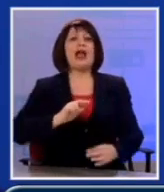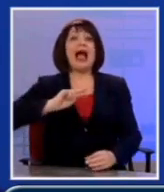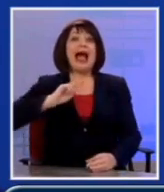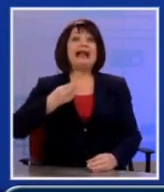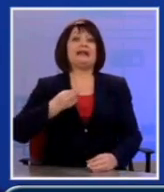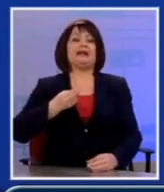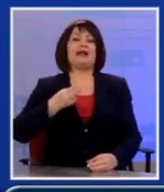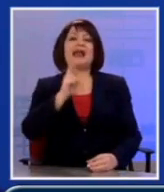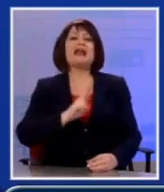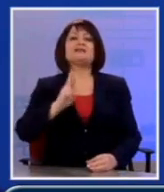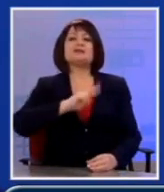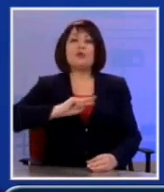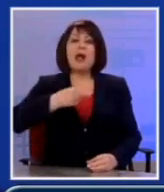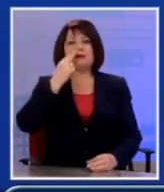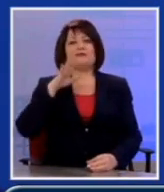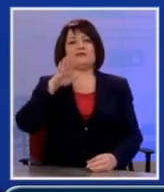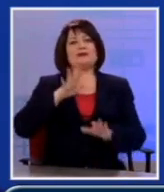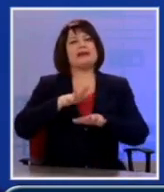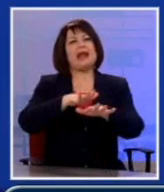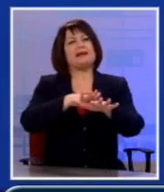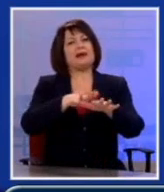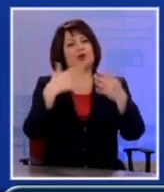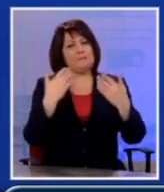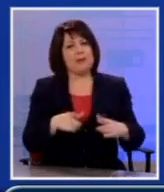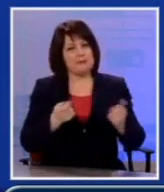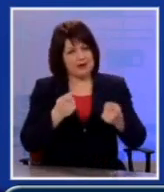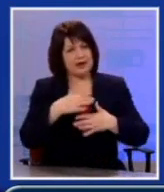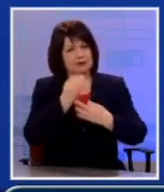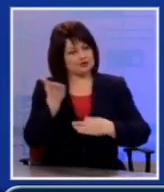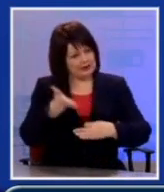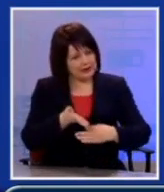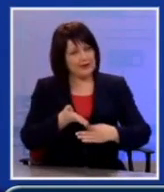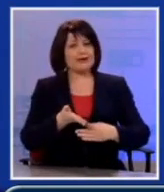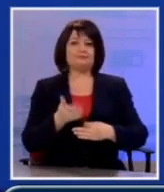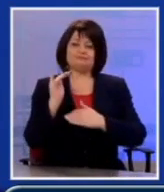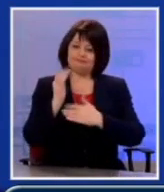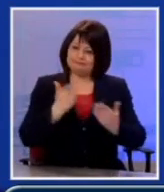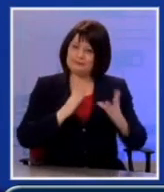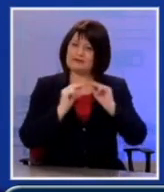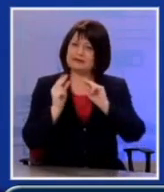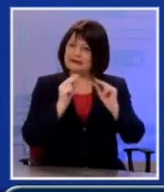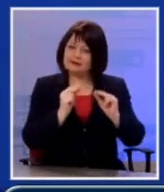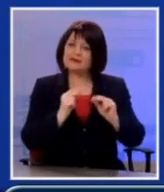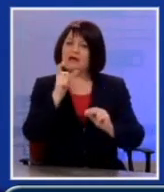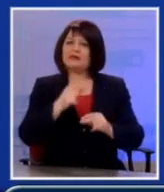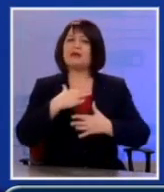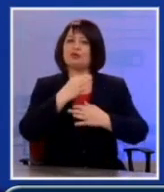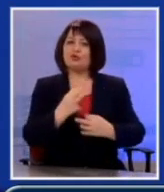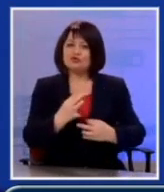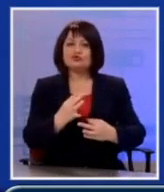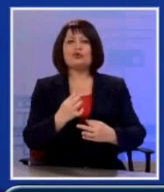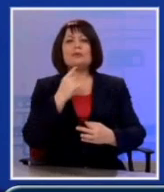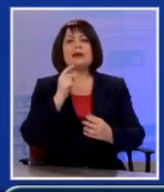αντιρατσιστικού, αντιφασιστικού συλλαλητηρίου που πραγματοποιήθηκε στην Αθήνα και οι οποίοι